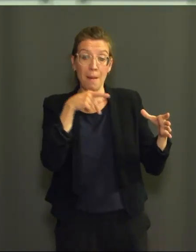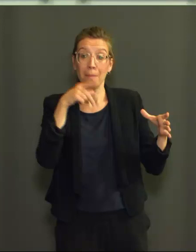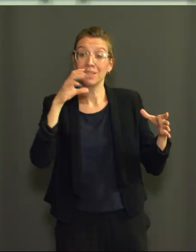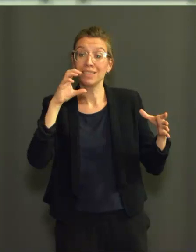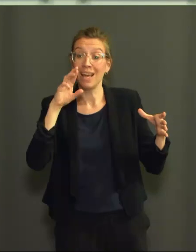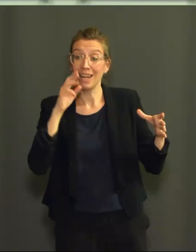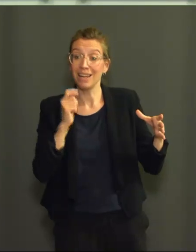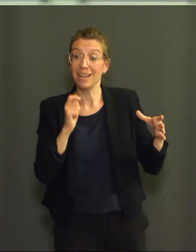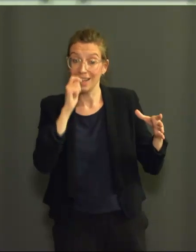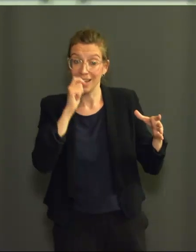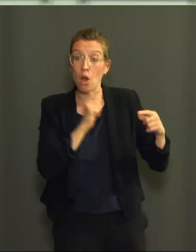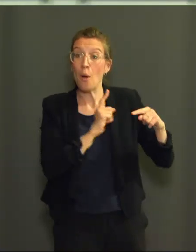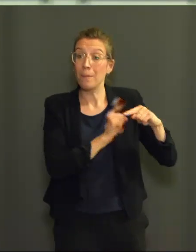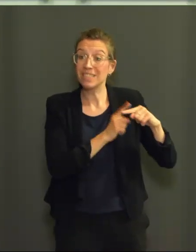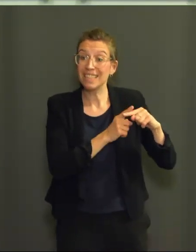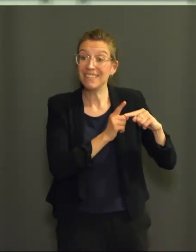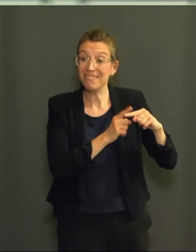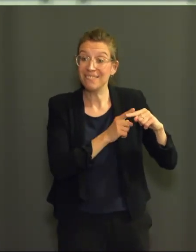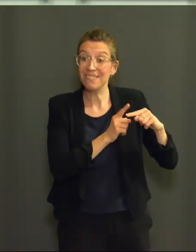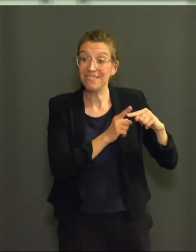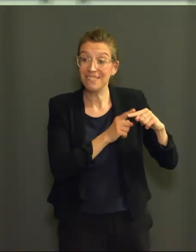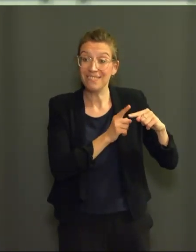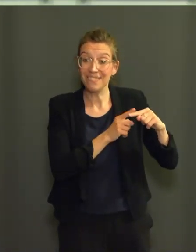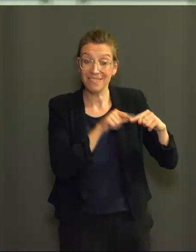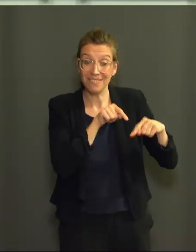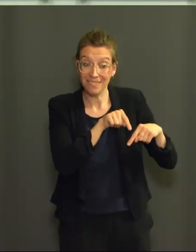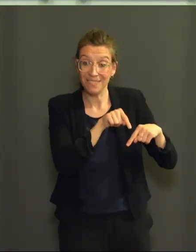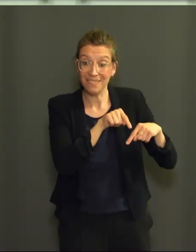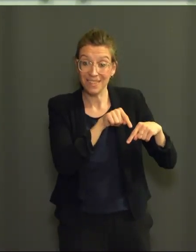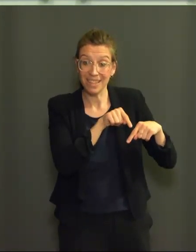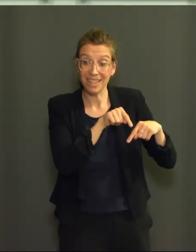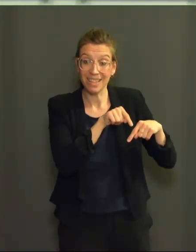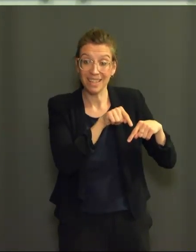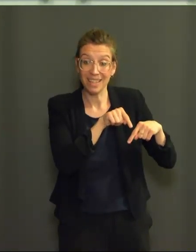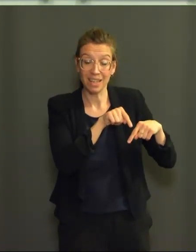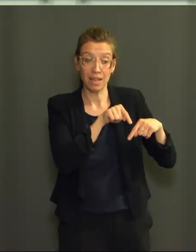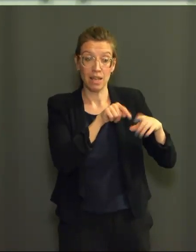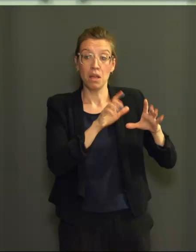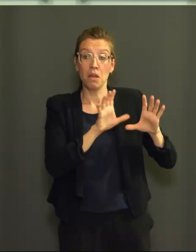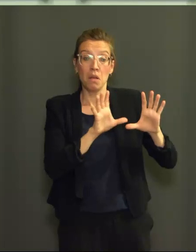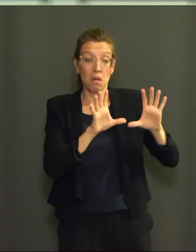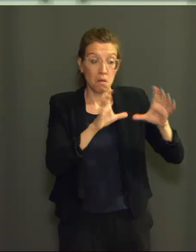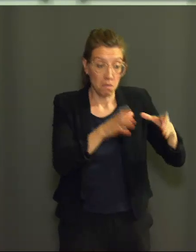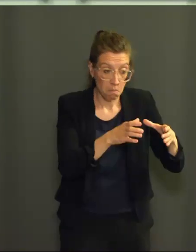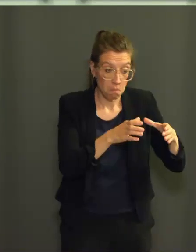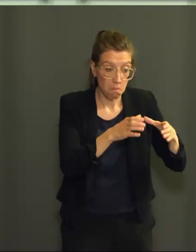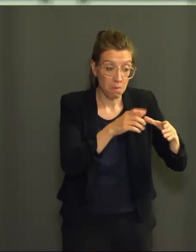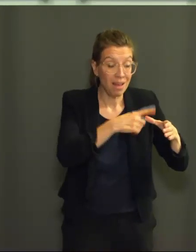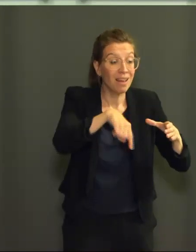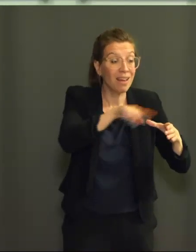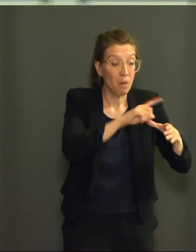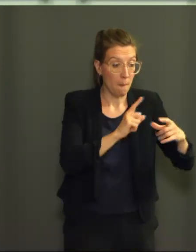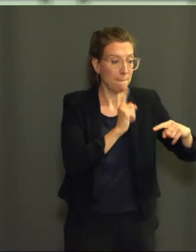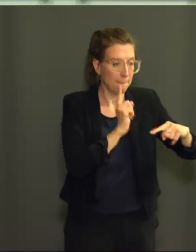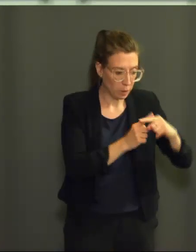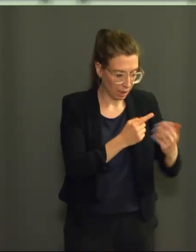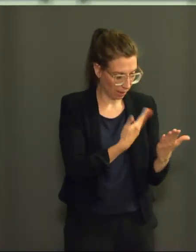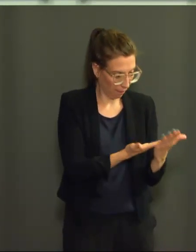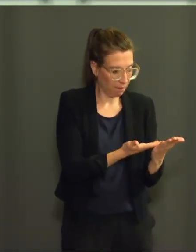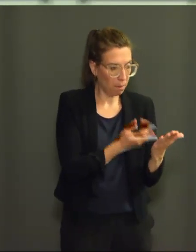68%, er geen symptomen werden waargenomen op het moment of kort na het afleggen van de positieve test.